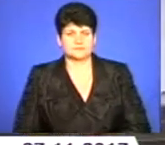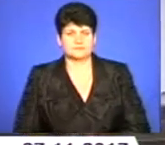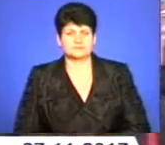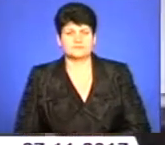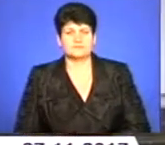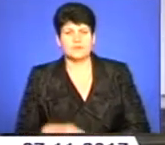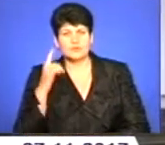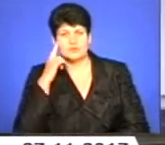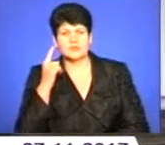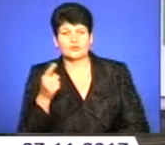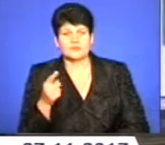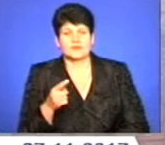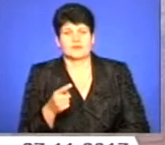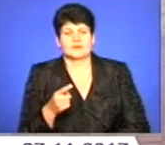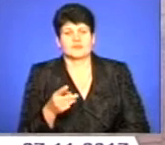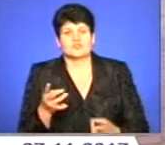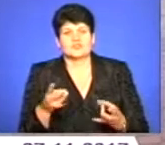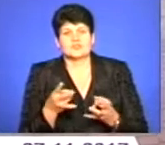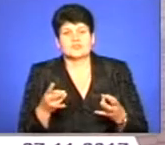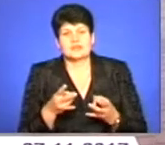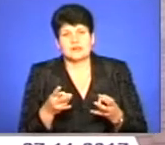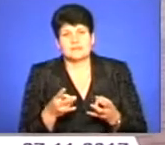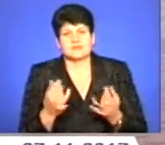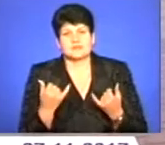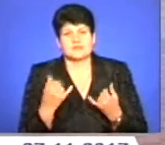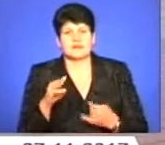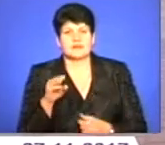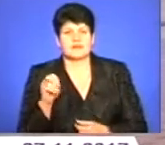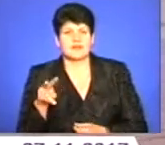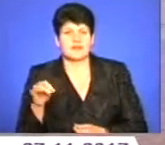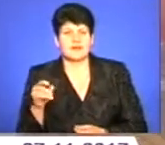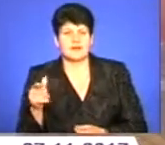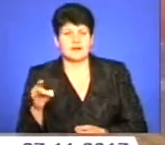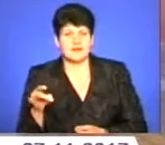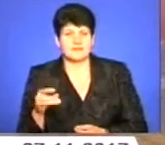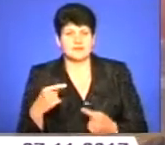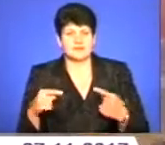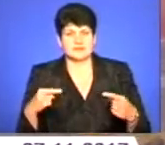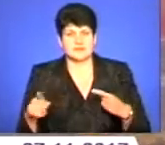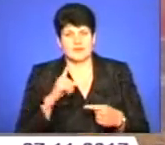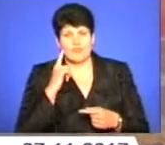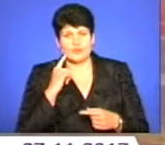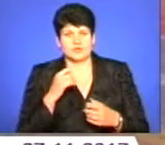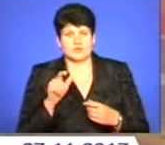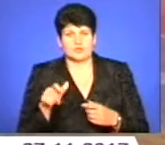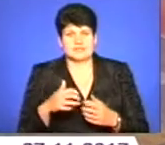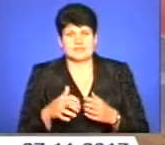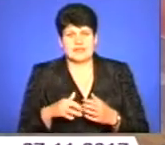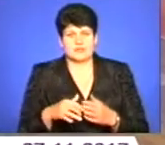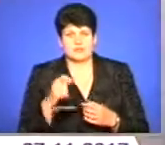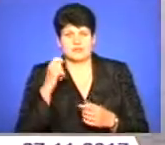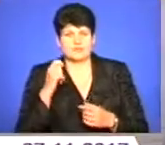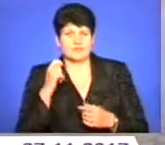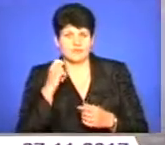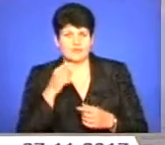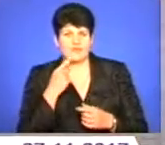Думки тернополян про те, чи потрібен у світі сучасних технологій телеграф, різняться. Серед опитаних – молодь та люди середнього віку переконані, що